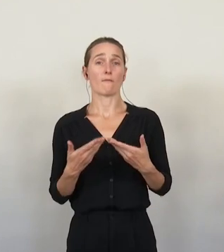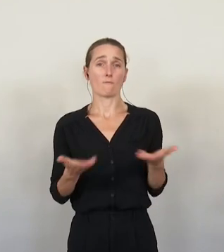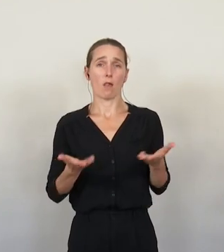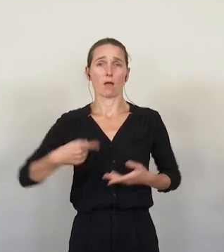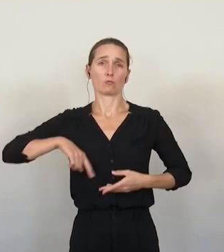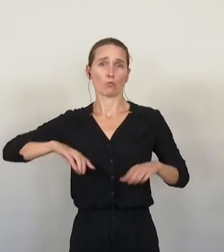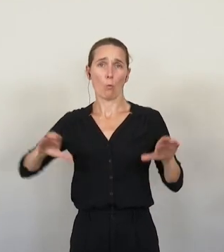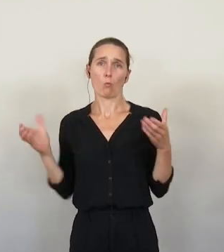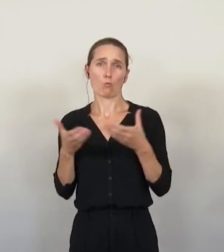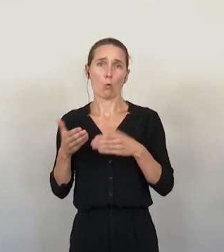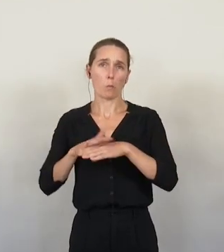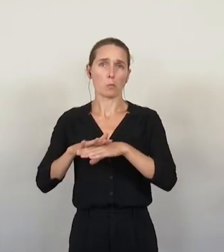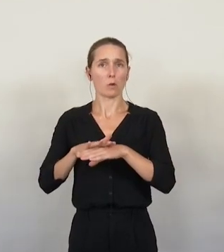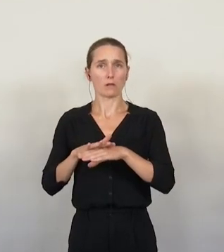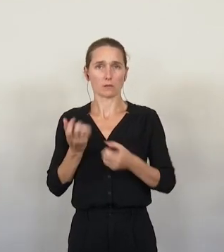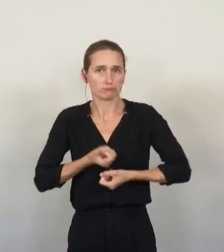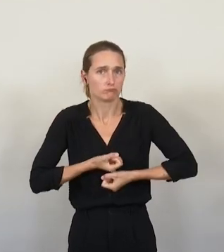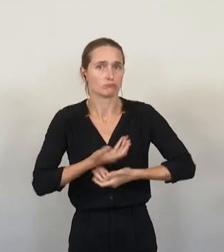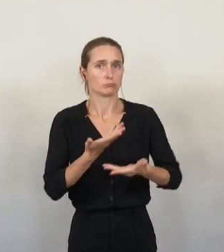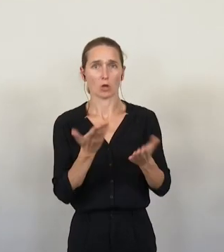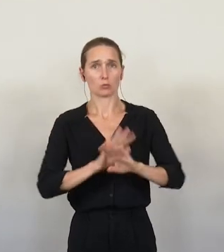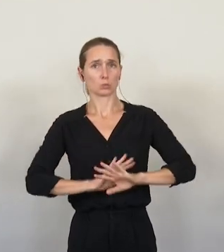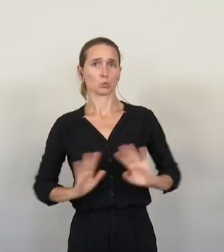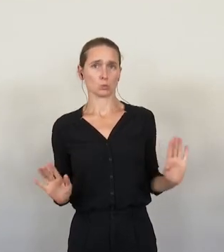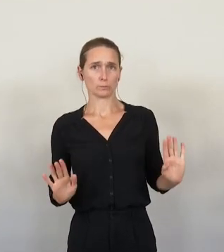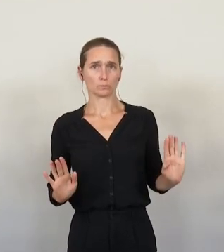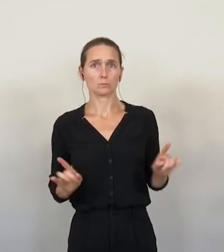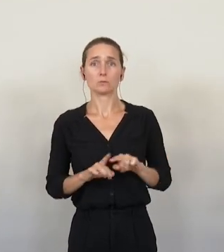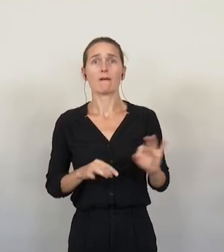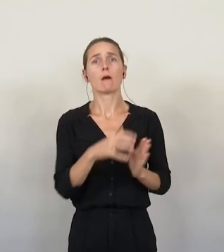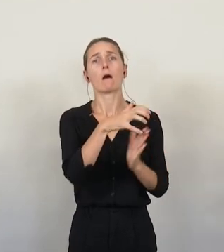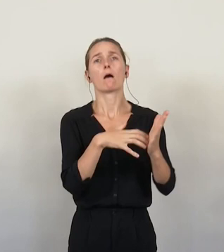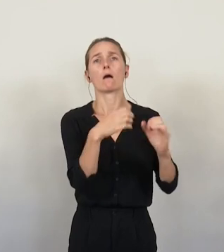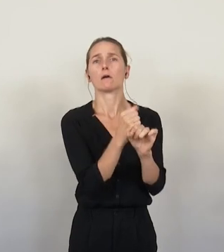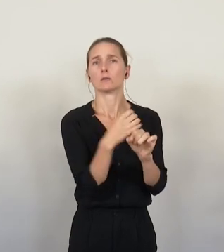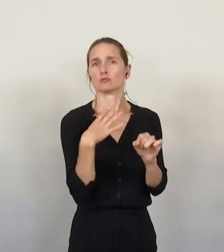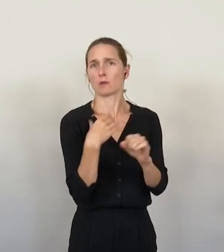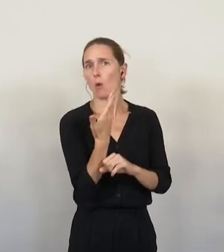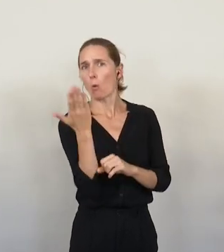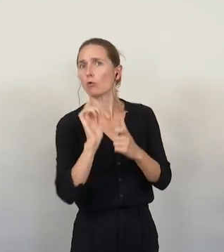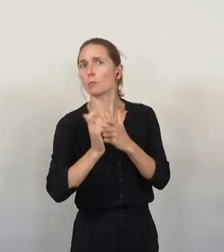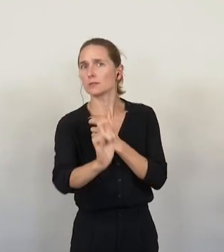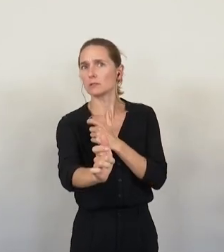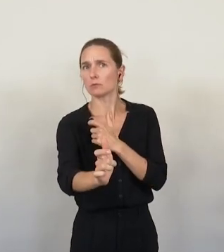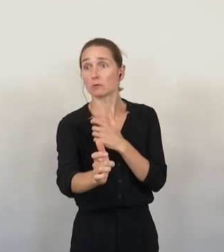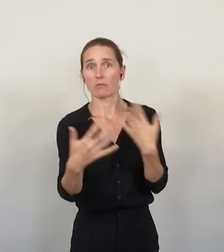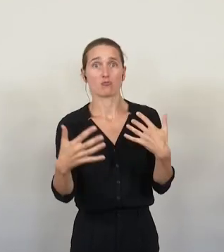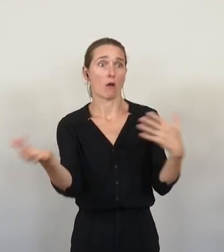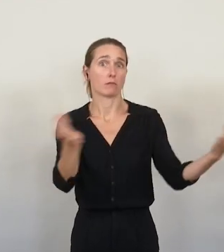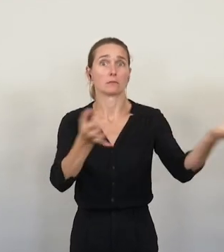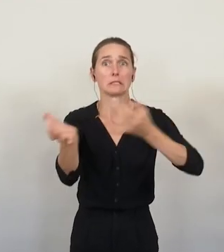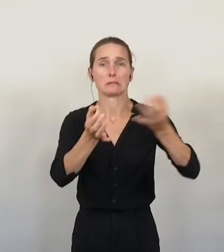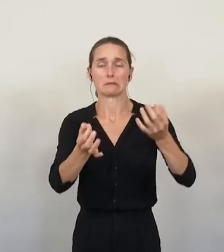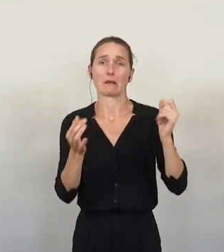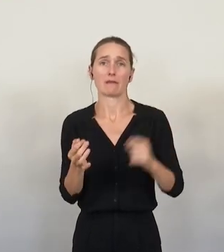dire et puis il y a effectivement dans ce rendu acte une autre procédure sur laquelle beaucoup a été dit c'est concerne gr